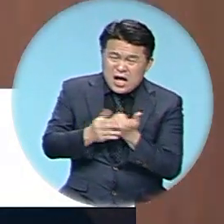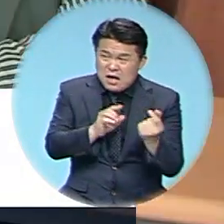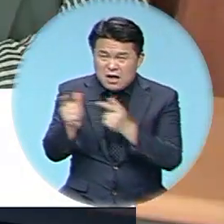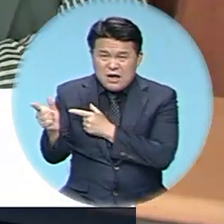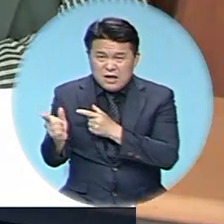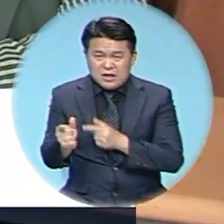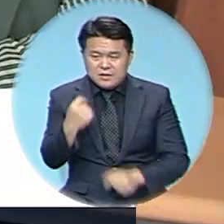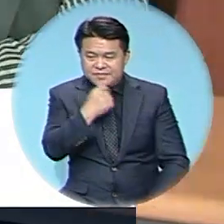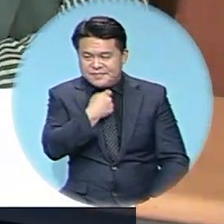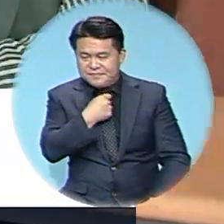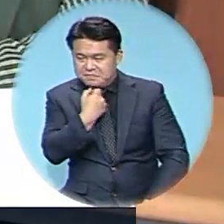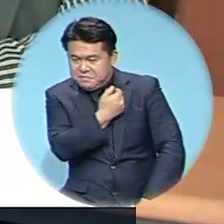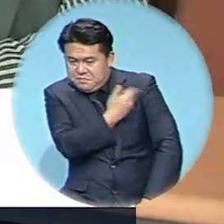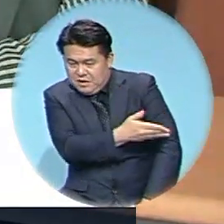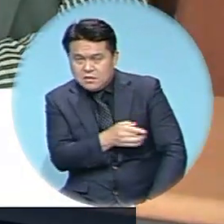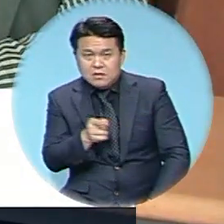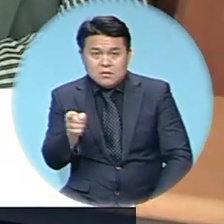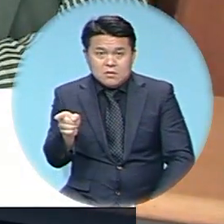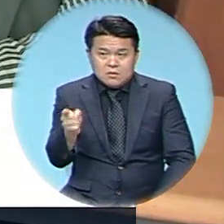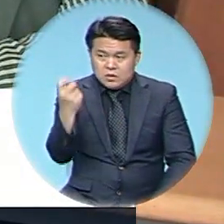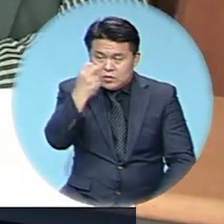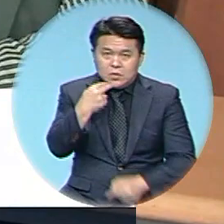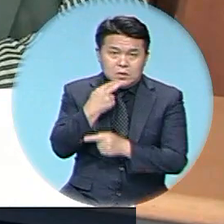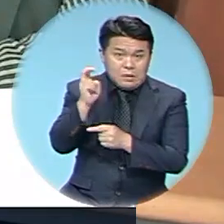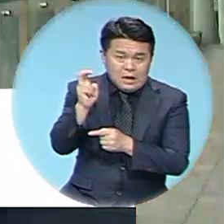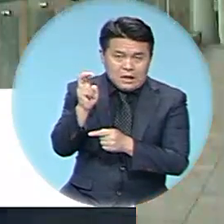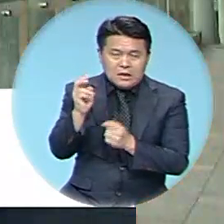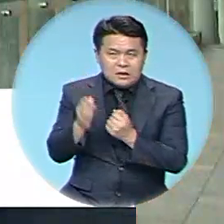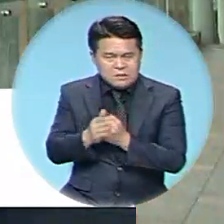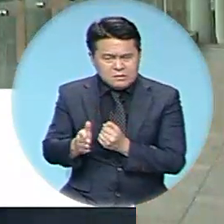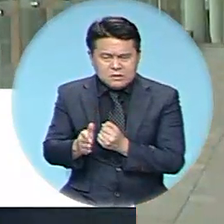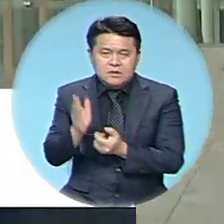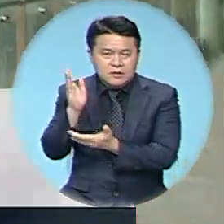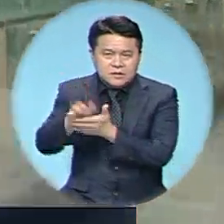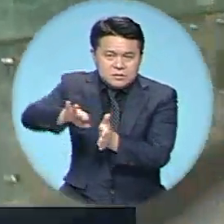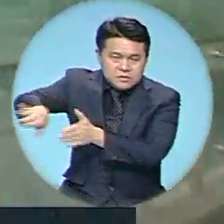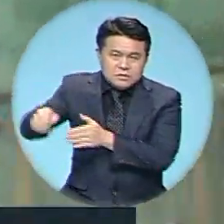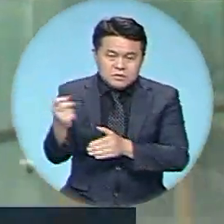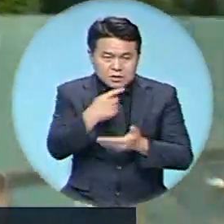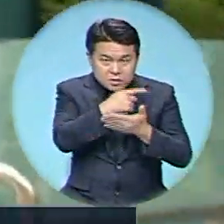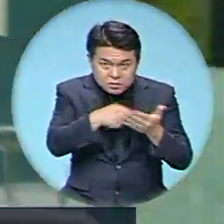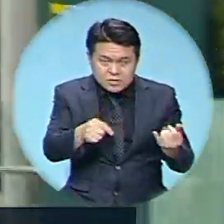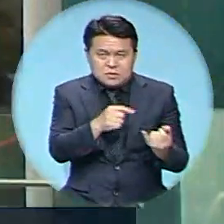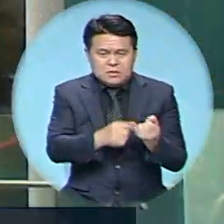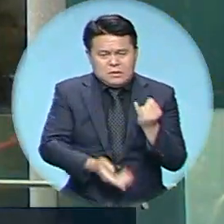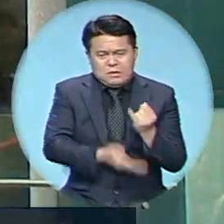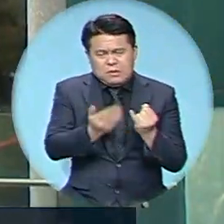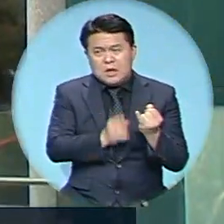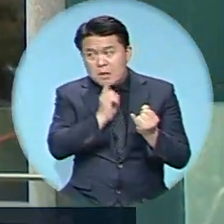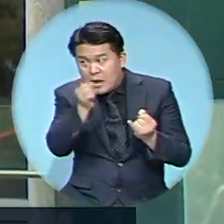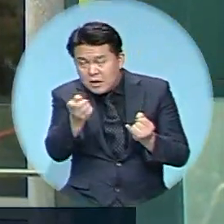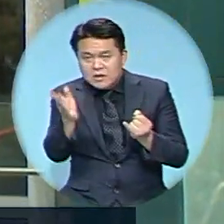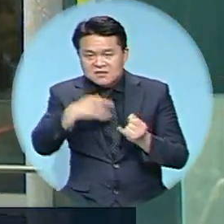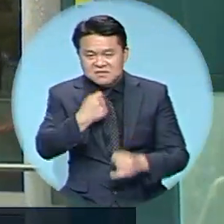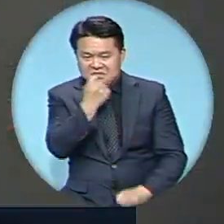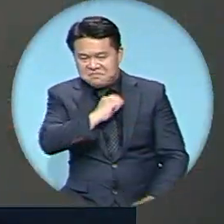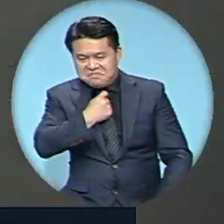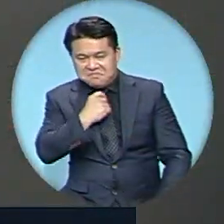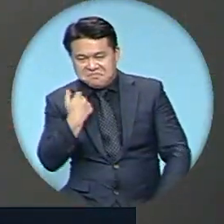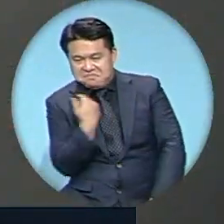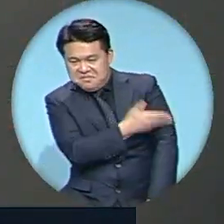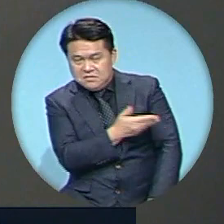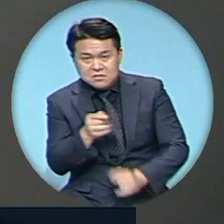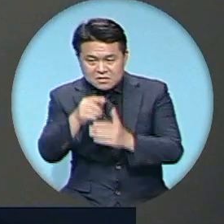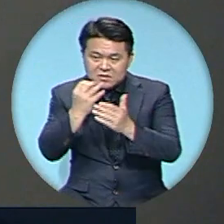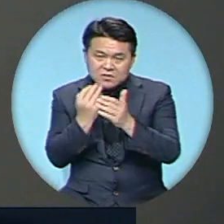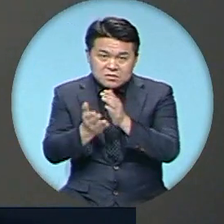대한 제대로 된 조사가 이뤄질 수 없다는 이유입니다. 특히 피해자의 성추행 피해 호소에도 이를 무긴방조하는 서울시